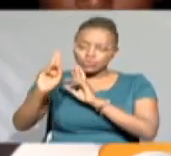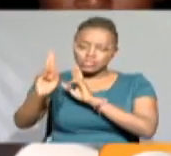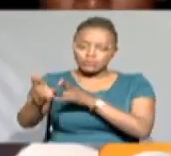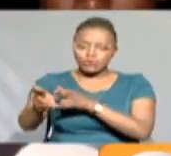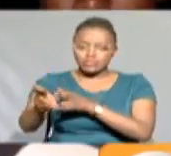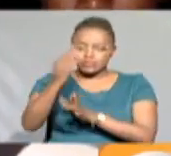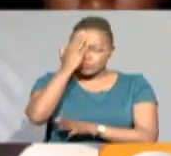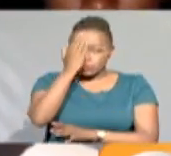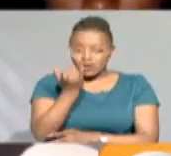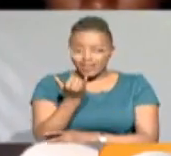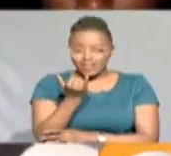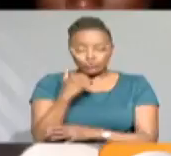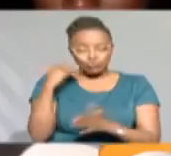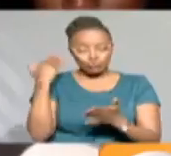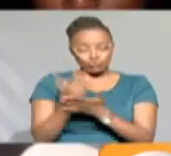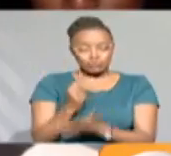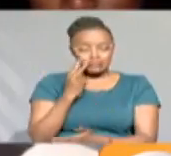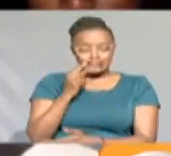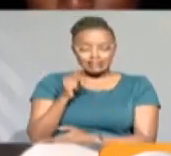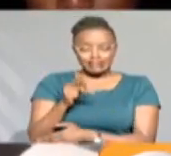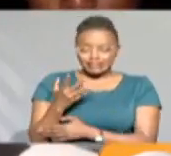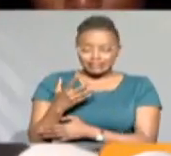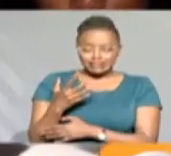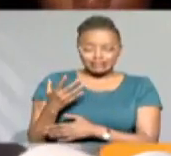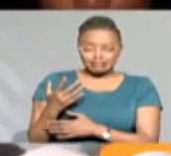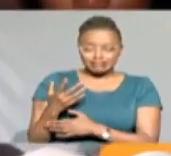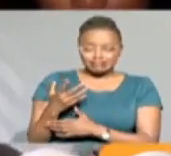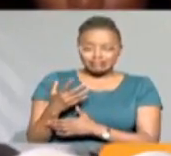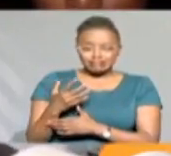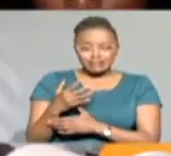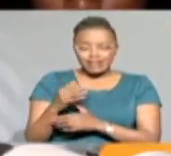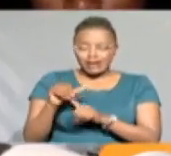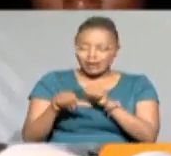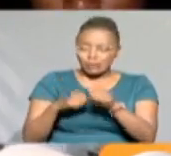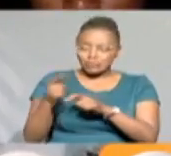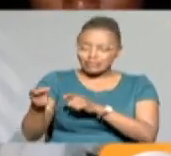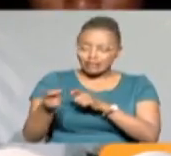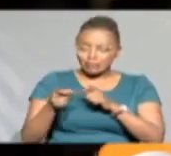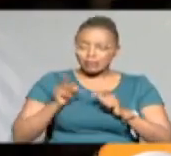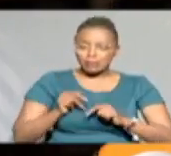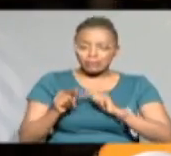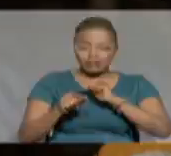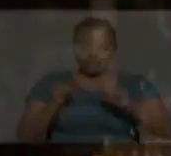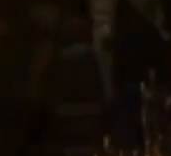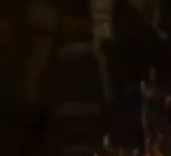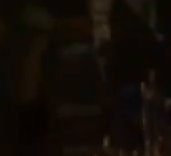Dio tuache kuona hizi visanga vya kunini watu hapa.